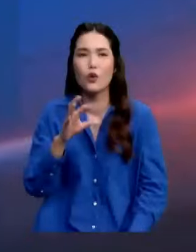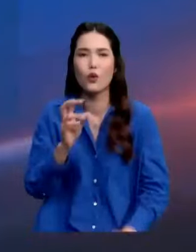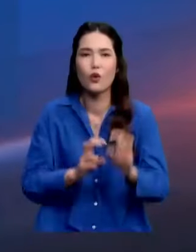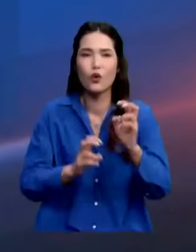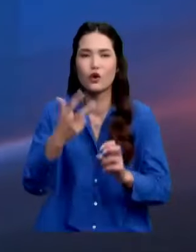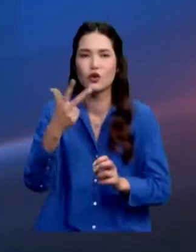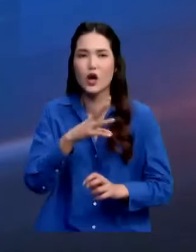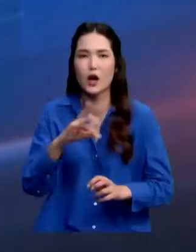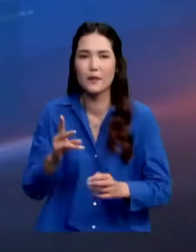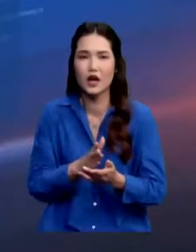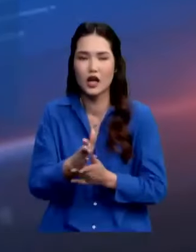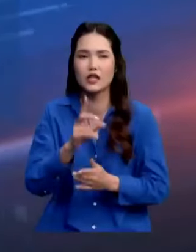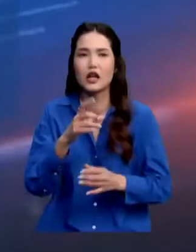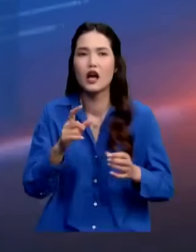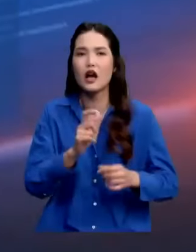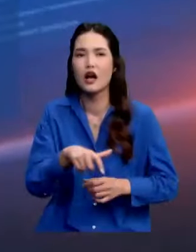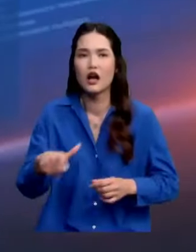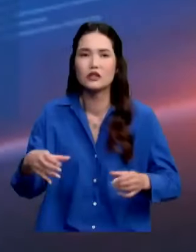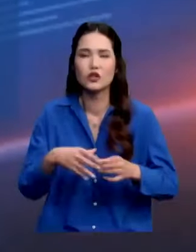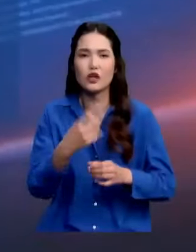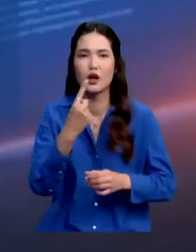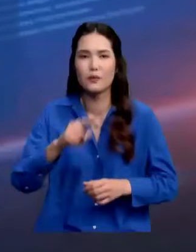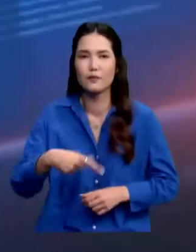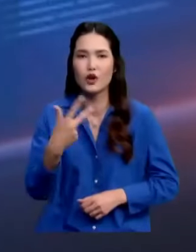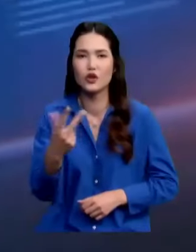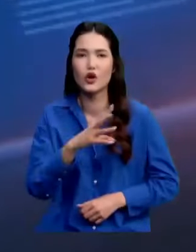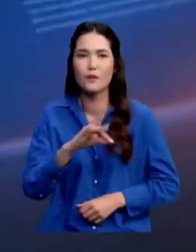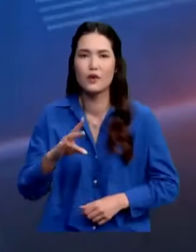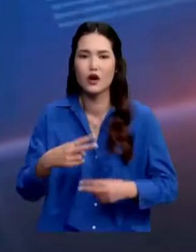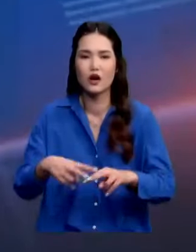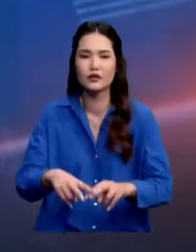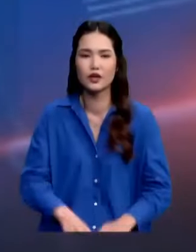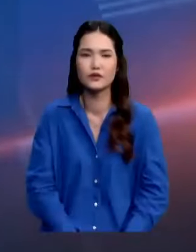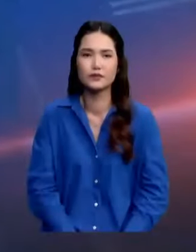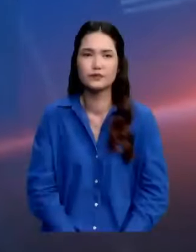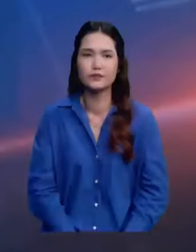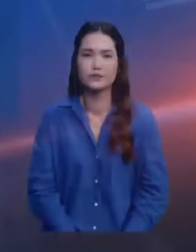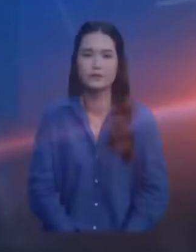3 миллиард теңге бағыттаса, халық тобы 1,3 миллиард теңге аударды.